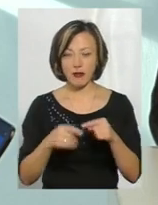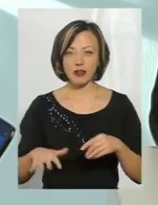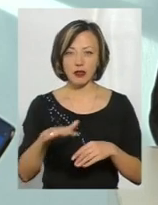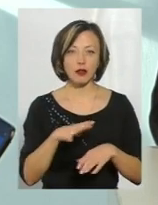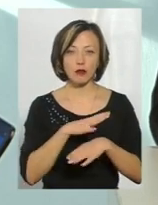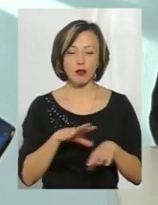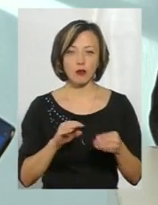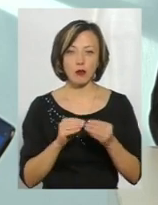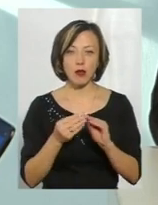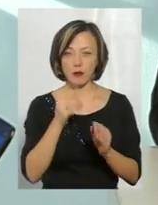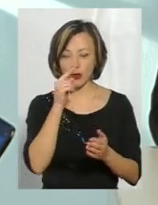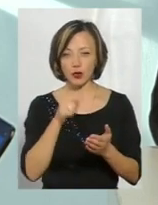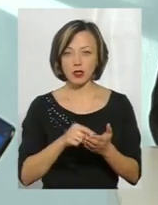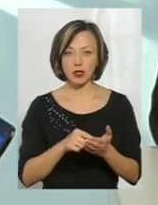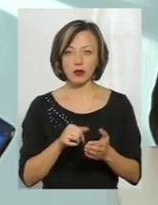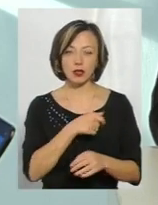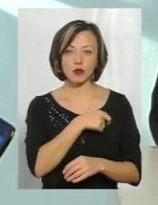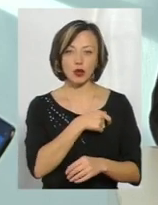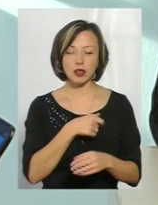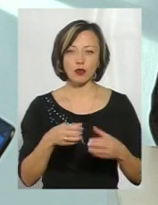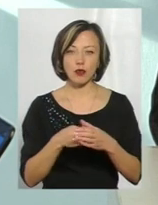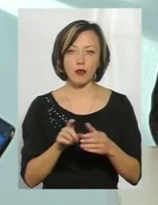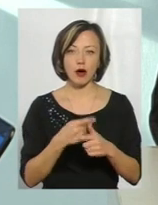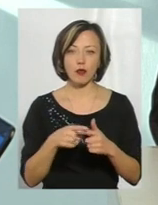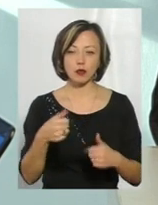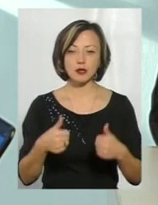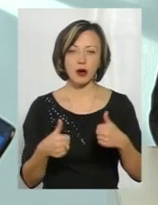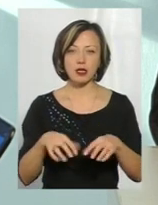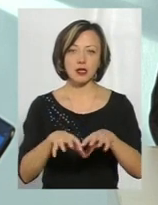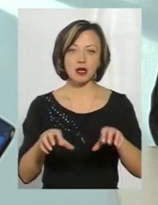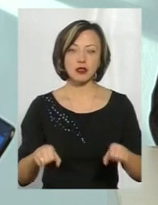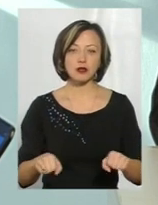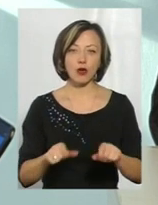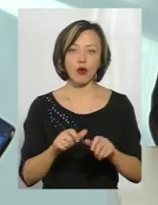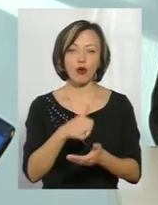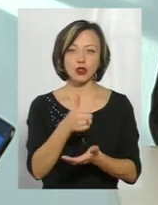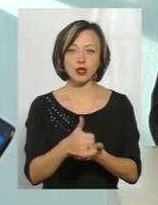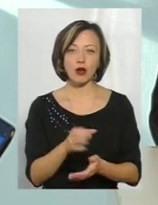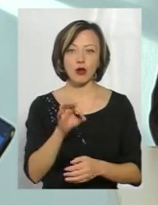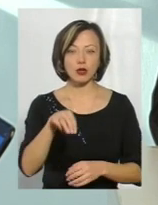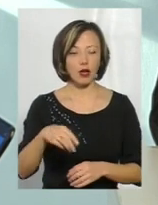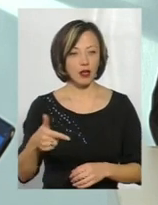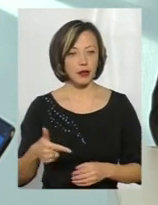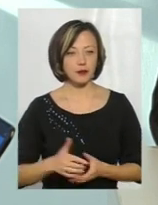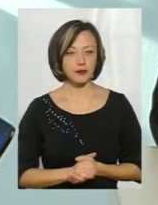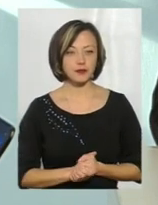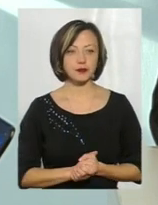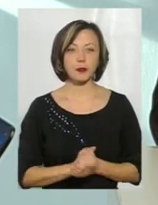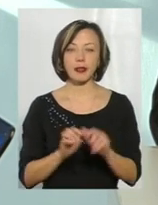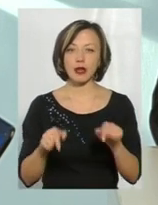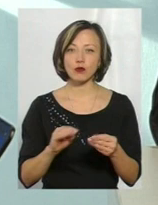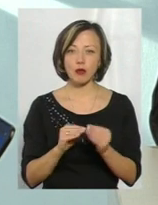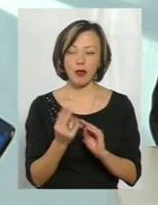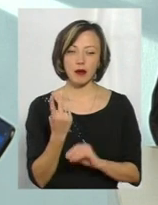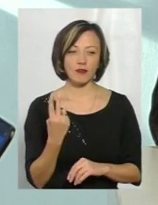не було проблем пройти у депутатський корпус чи навіть позмагатись за крісло очільника об'єднаної громади. Тому тут проблема